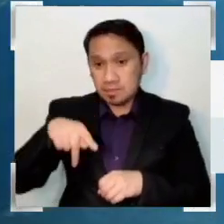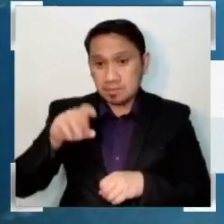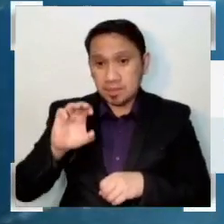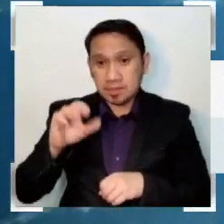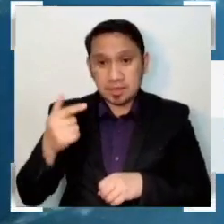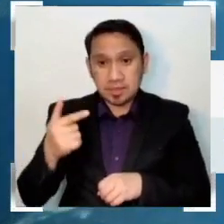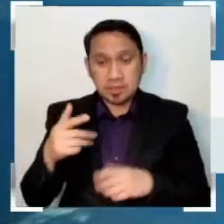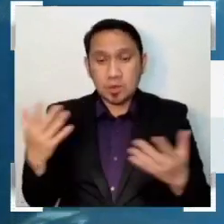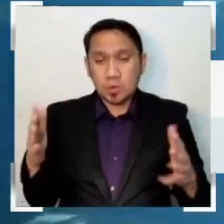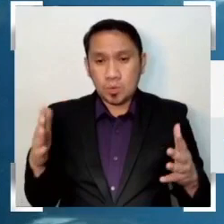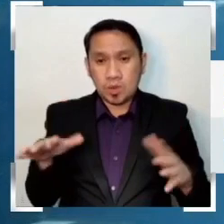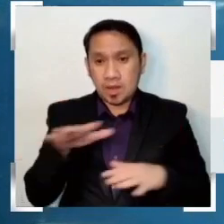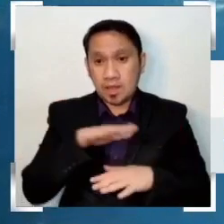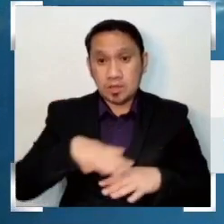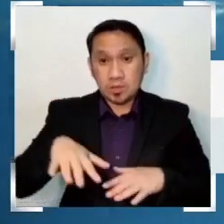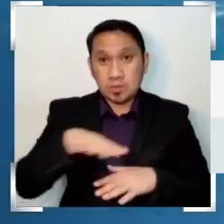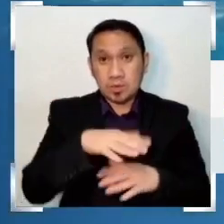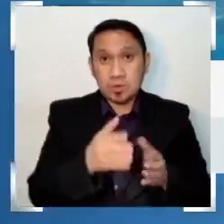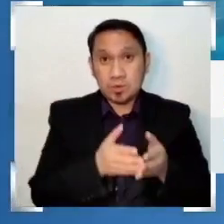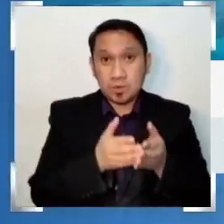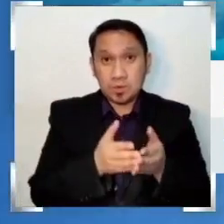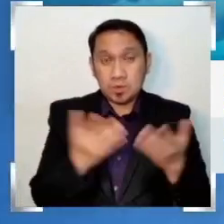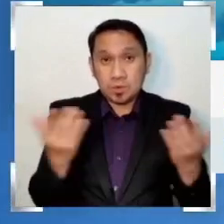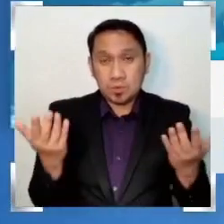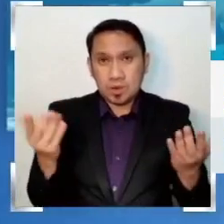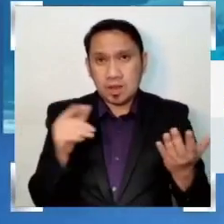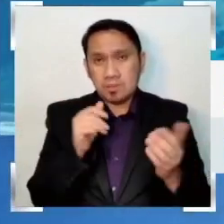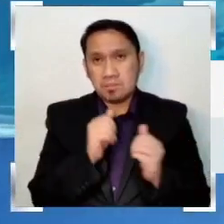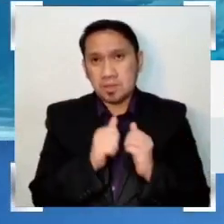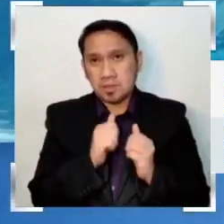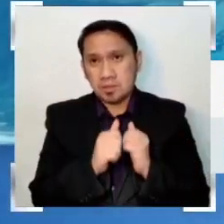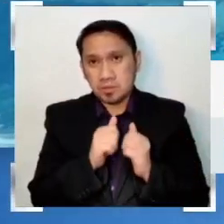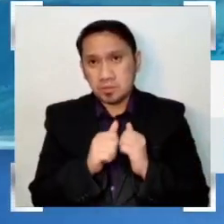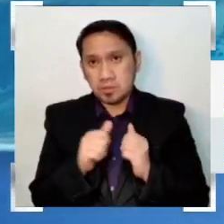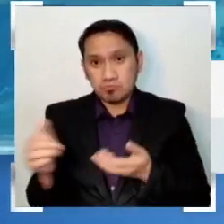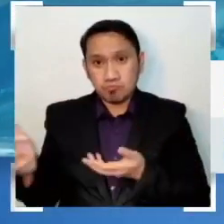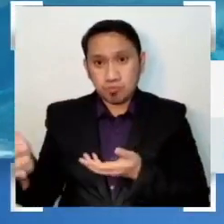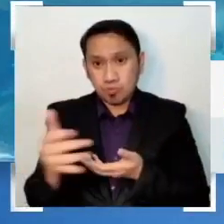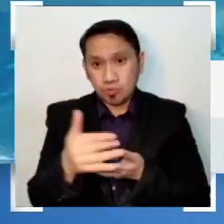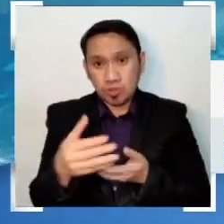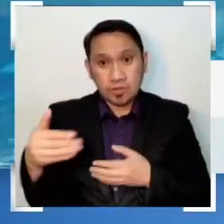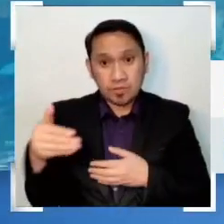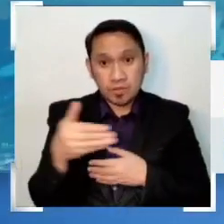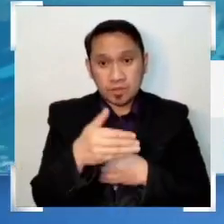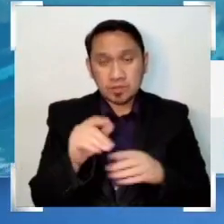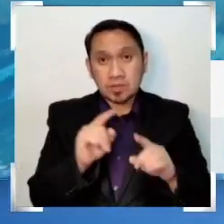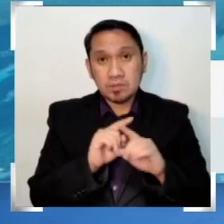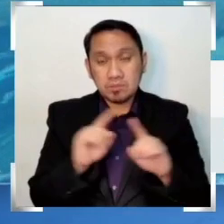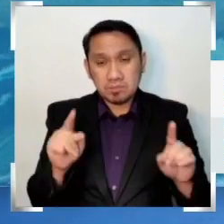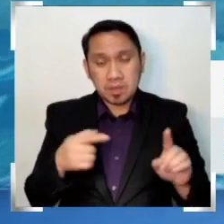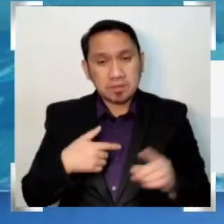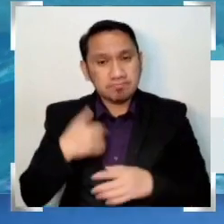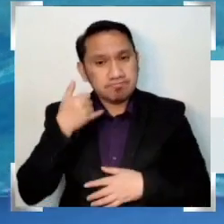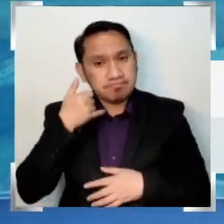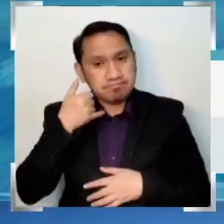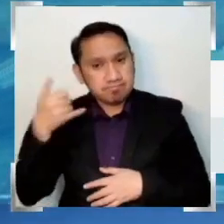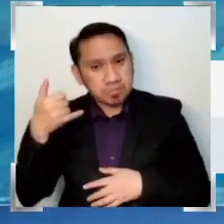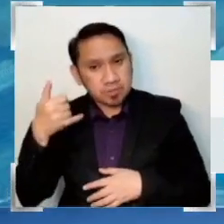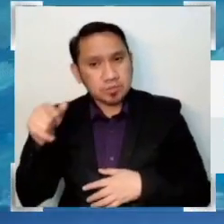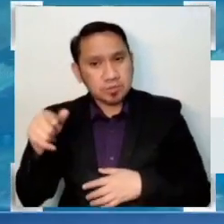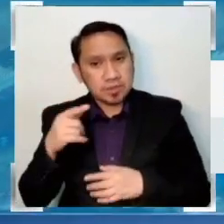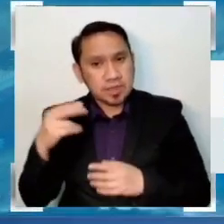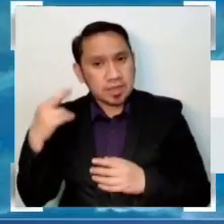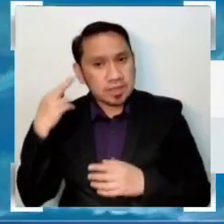ng mga barko. Wala rin daw indikasyong nangingisda sila roon. Pero nag-radio challenge daw sa kanila ang mga Chino